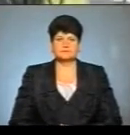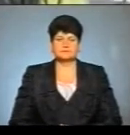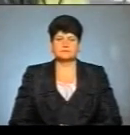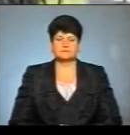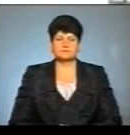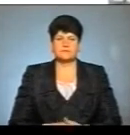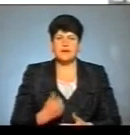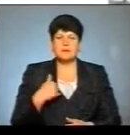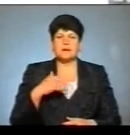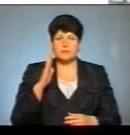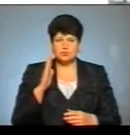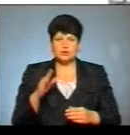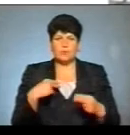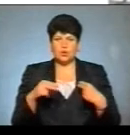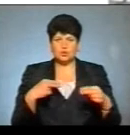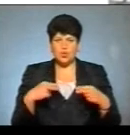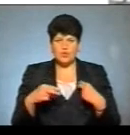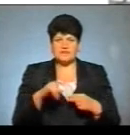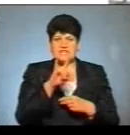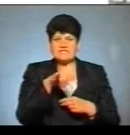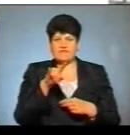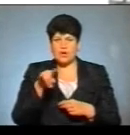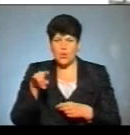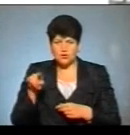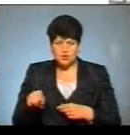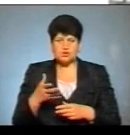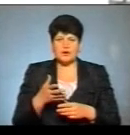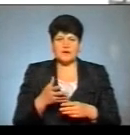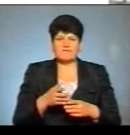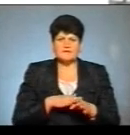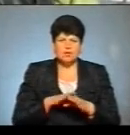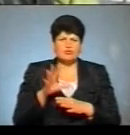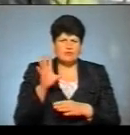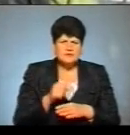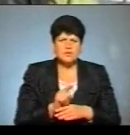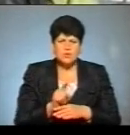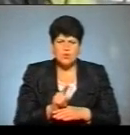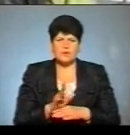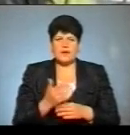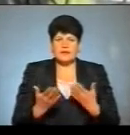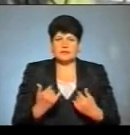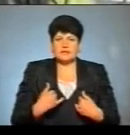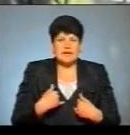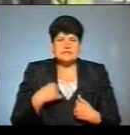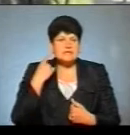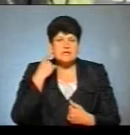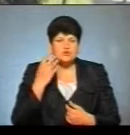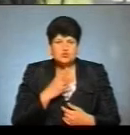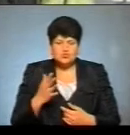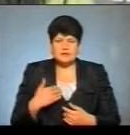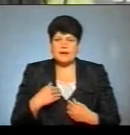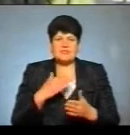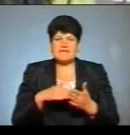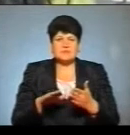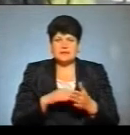Ми будемо торгувати з віконечок, дотримуючись всіх норм, але нас не чують. Нам не